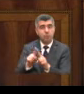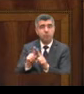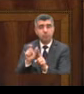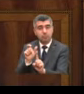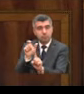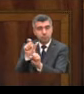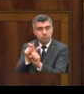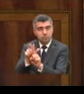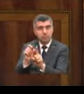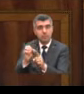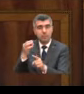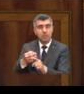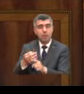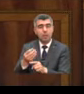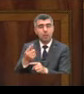الطفوله، موجوده اليوم في